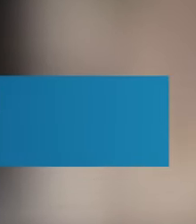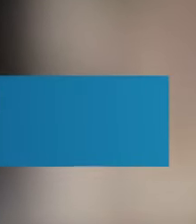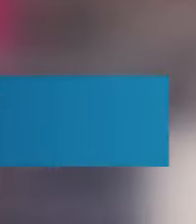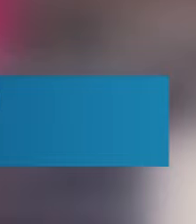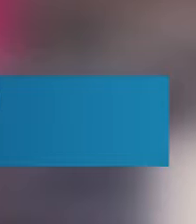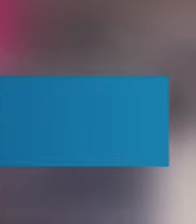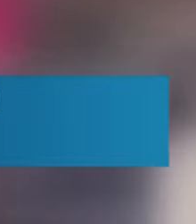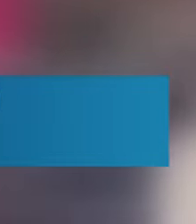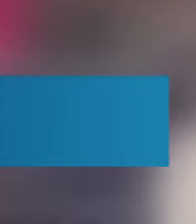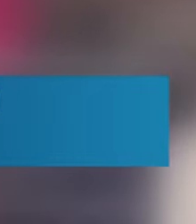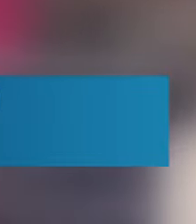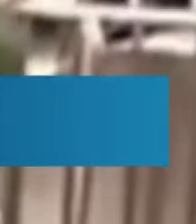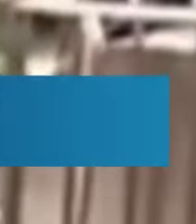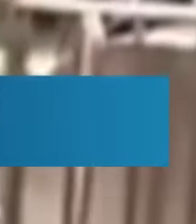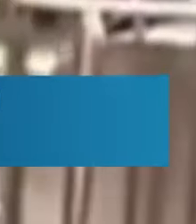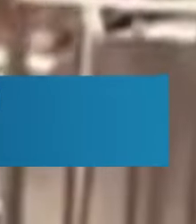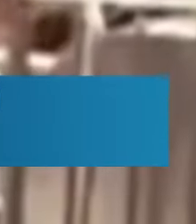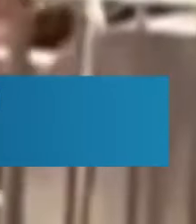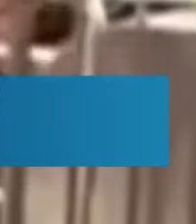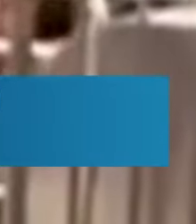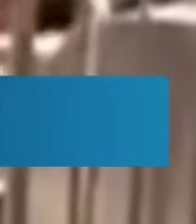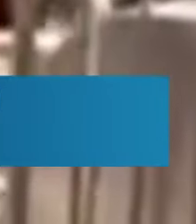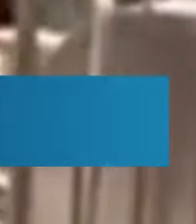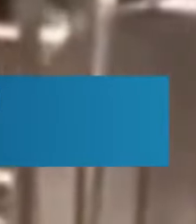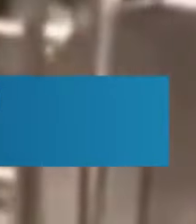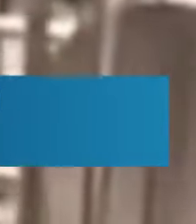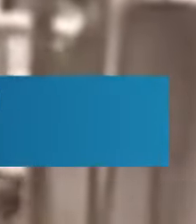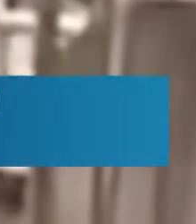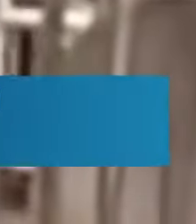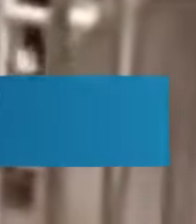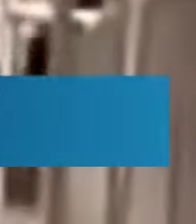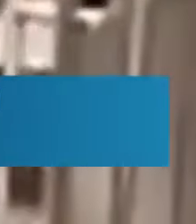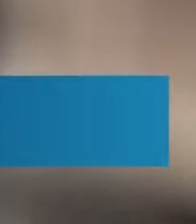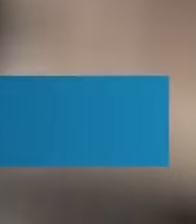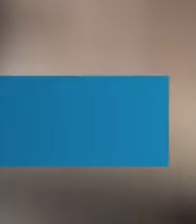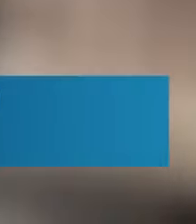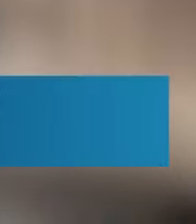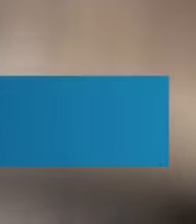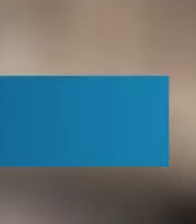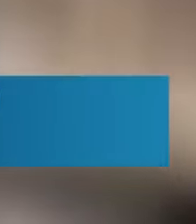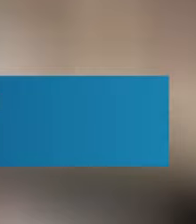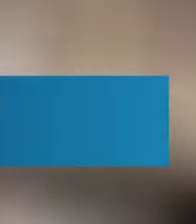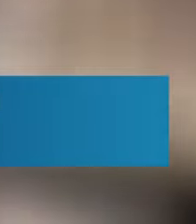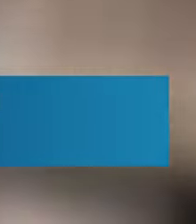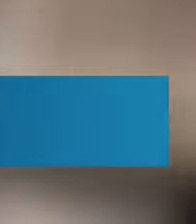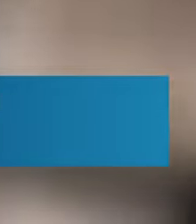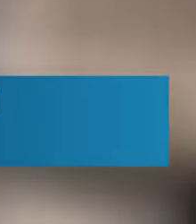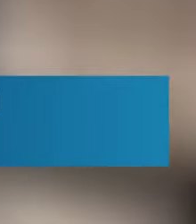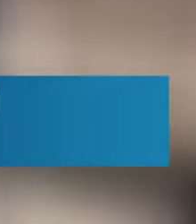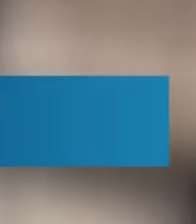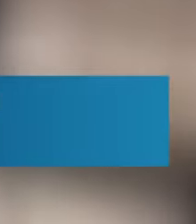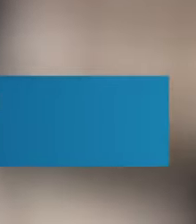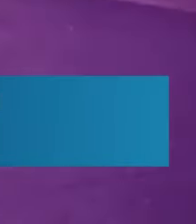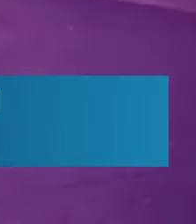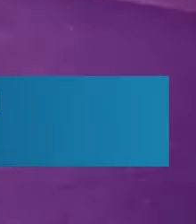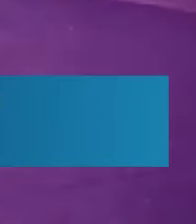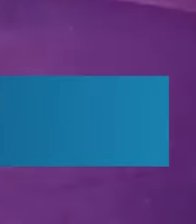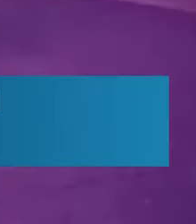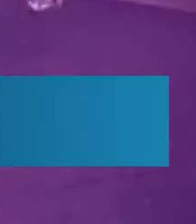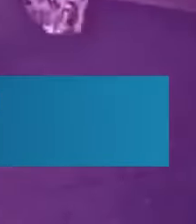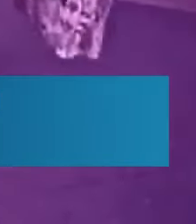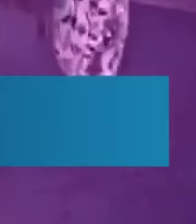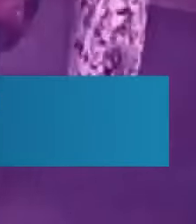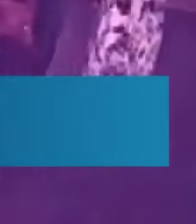뒤통수를 퍽 내리칩니다. 뒤통수를 잡고 고통스러워하는 동안 이 여성 곧바로 사라졌습니다. 뉴욕 경찰은